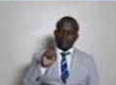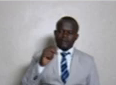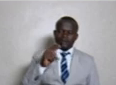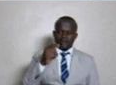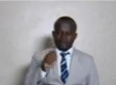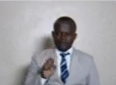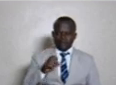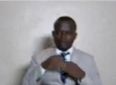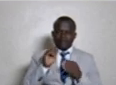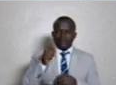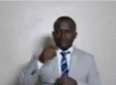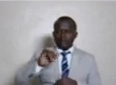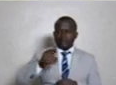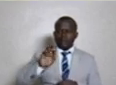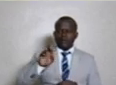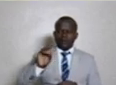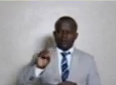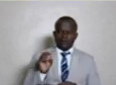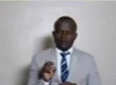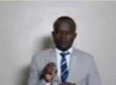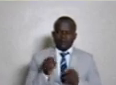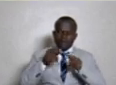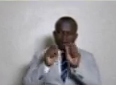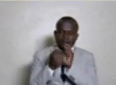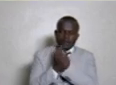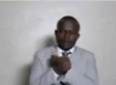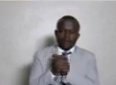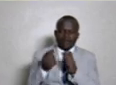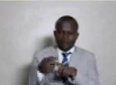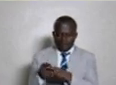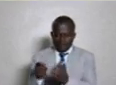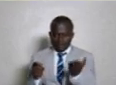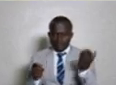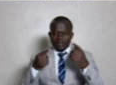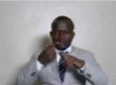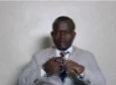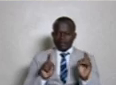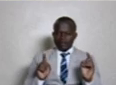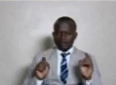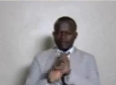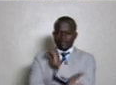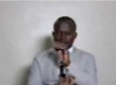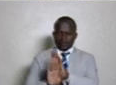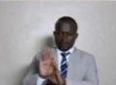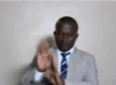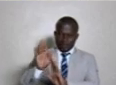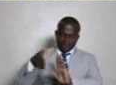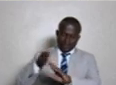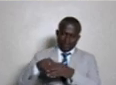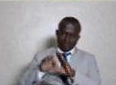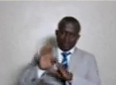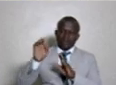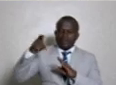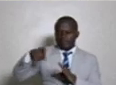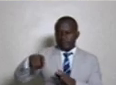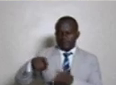mu muryango Aje Prodo Jijukirwa. Habayeho impinduka zitandukanye ariko igihugu gitera imbere kihuta mu iterambere kiba